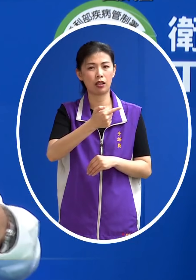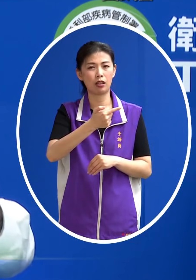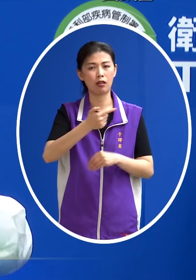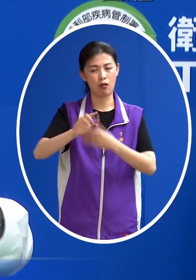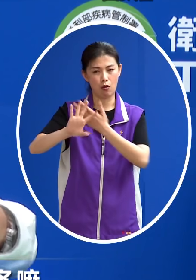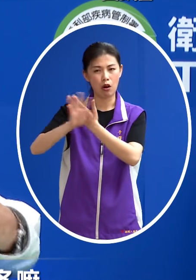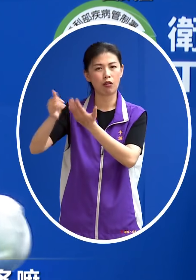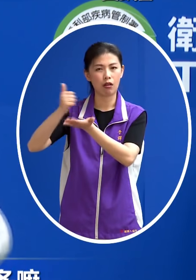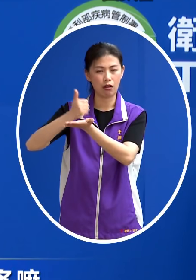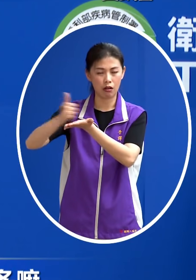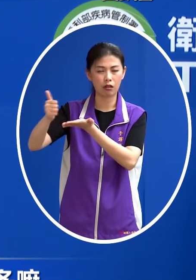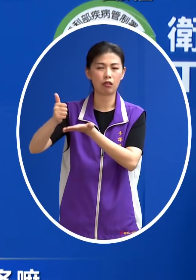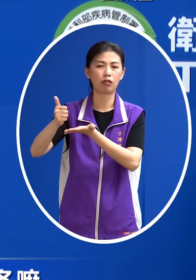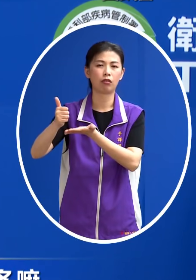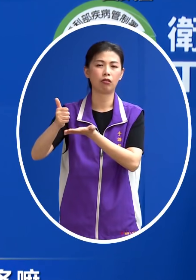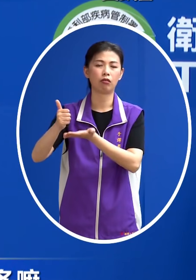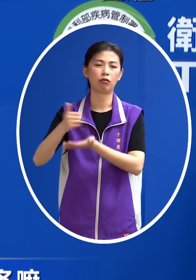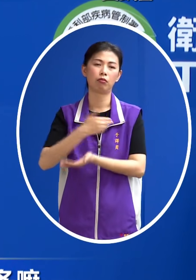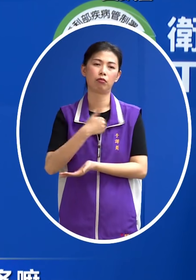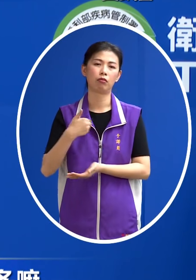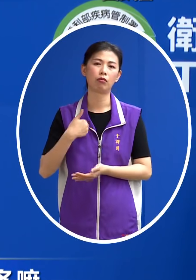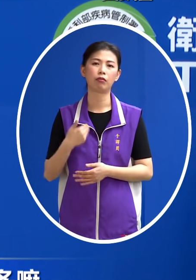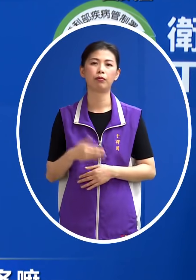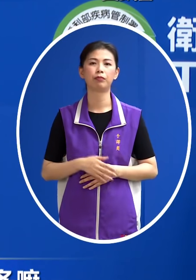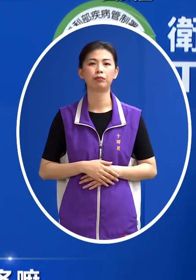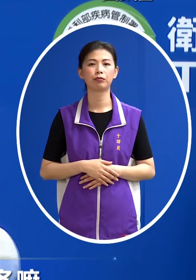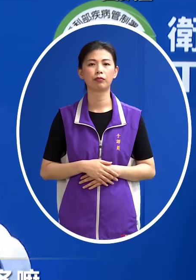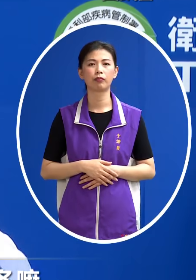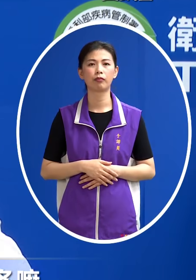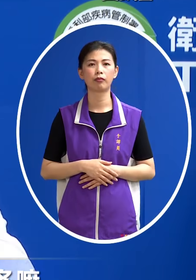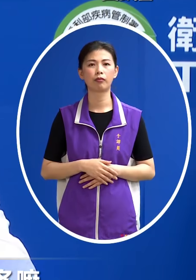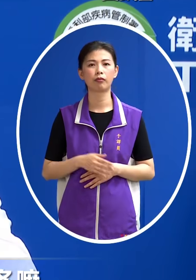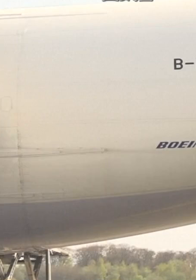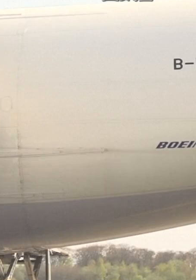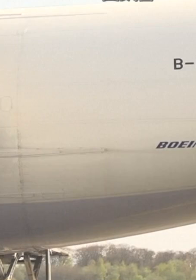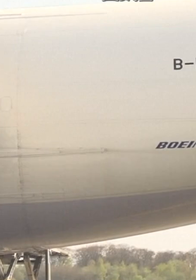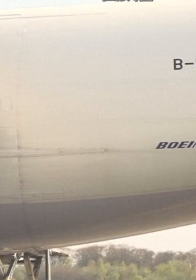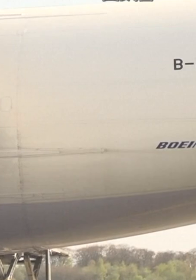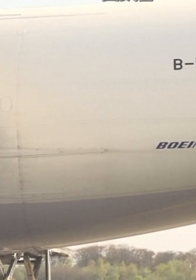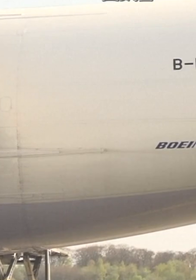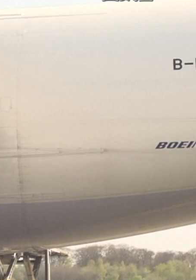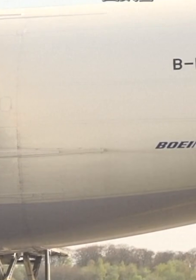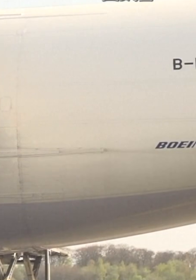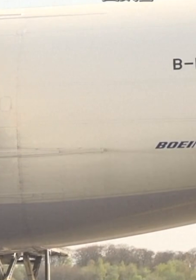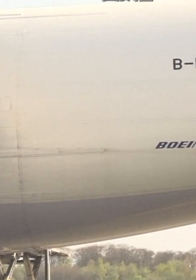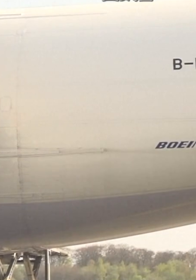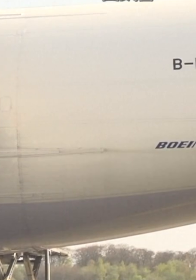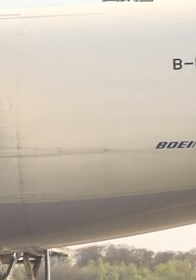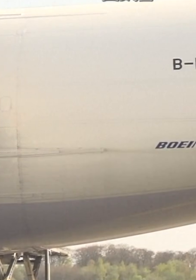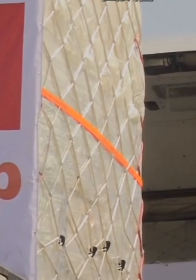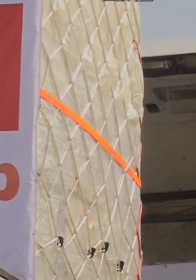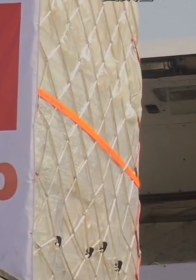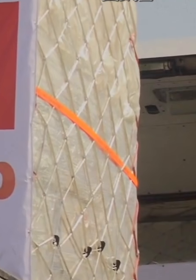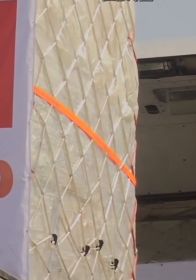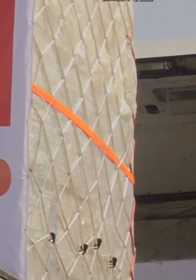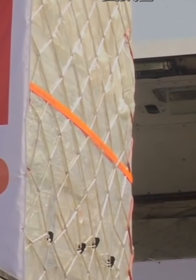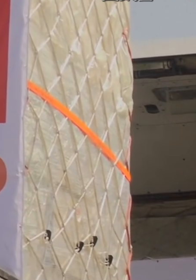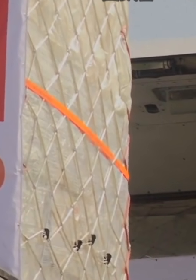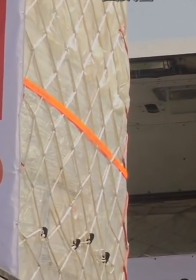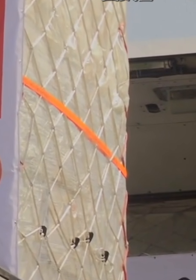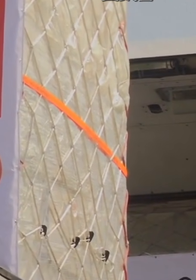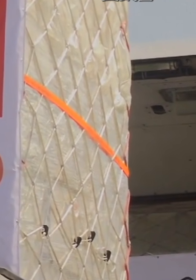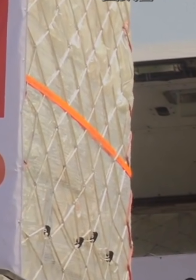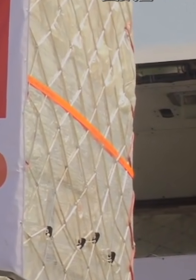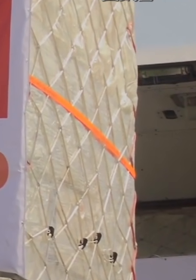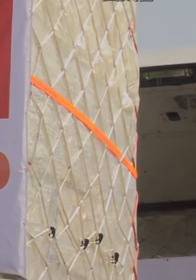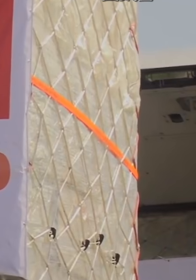个哈。的能力来说，国外要捐的比大家心意还要多嘛。 目前台湾捐赠口罩协助疫情严重的国家防